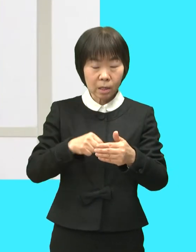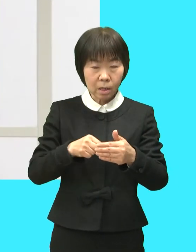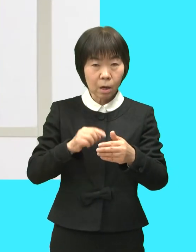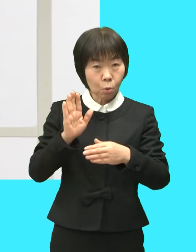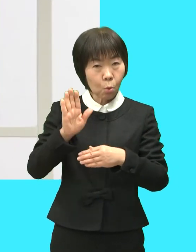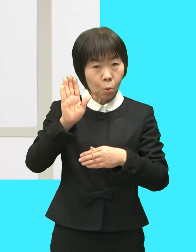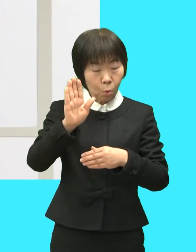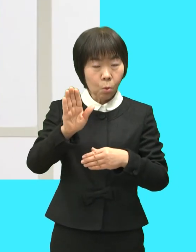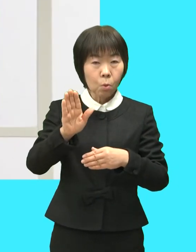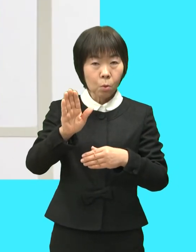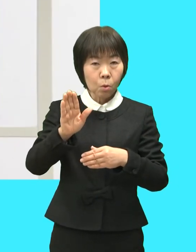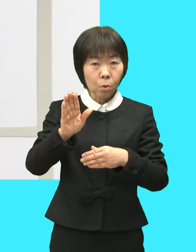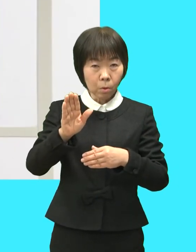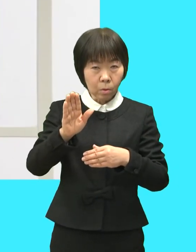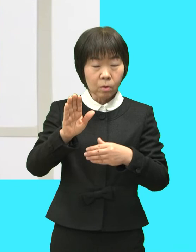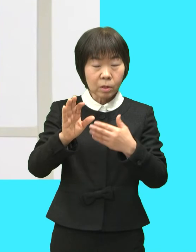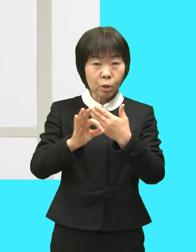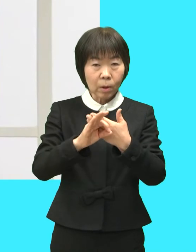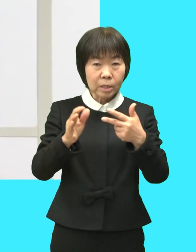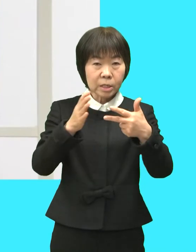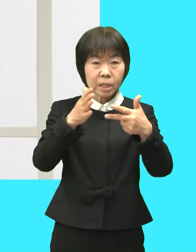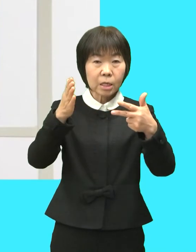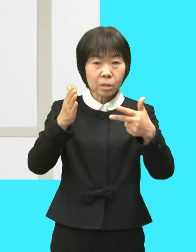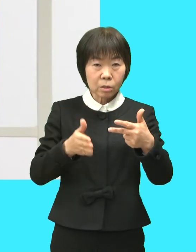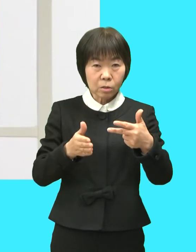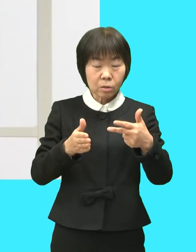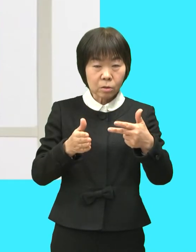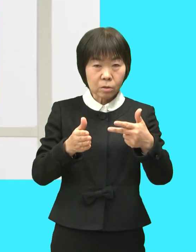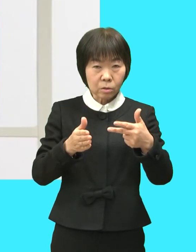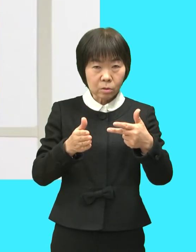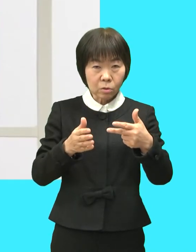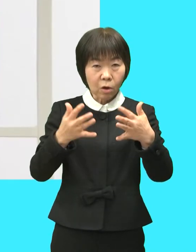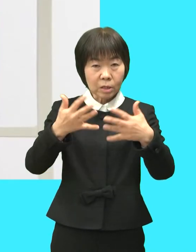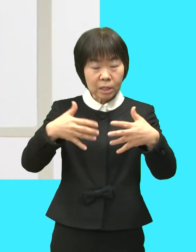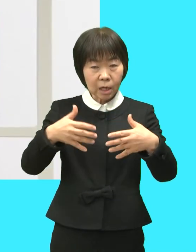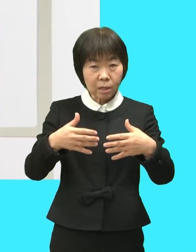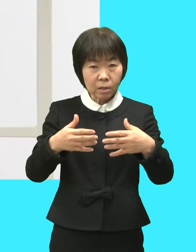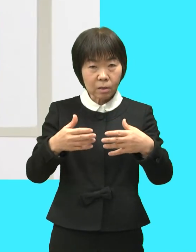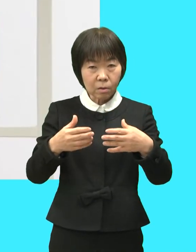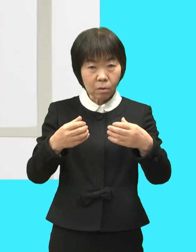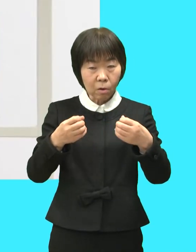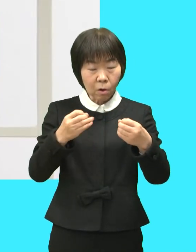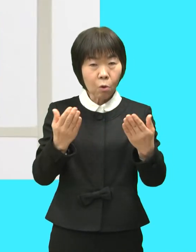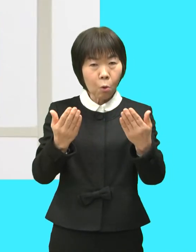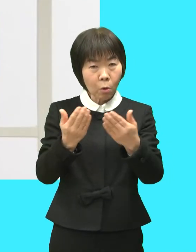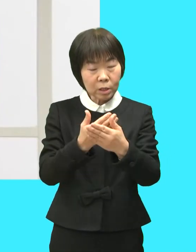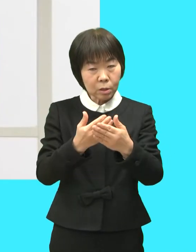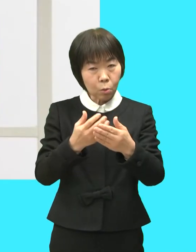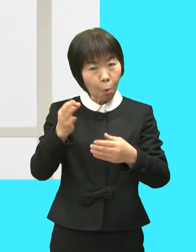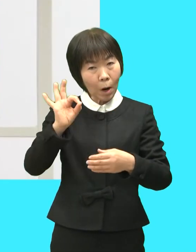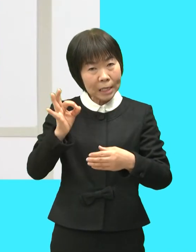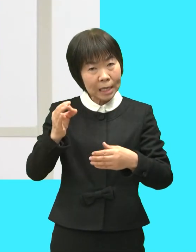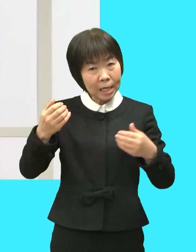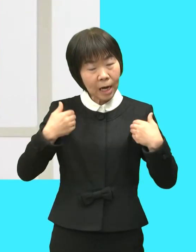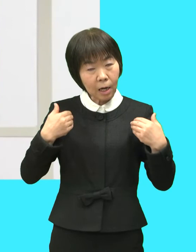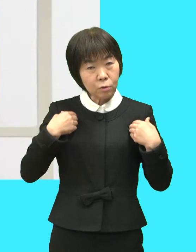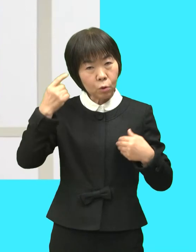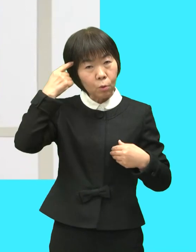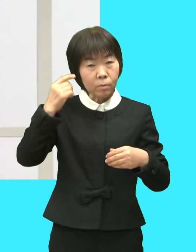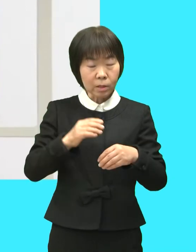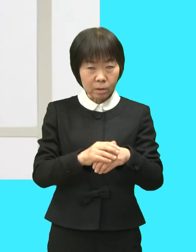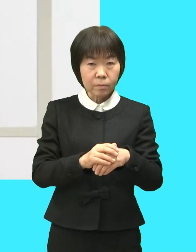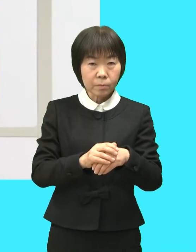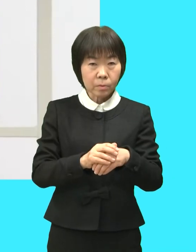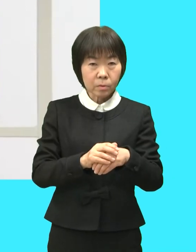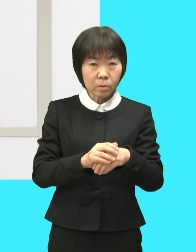後例えば施設の更新、機材の更新等にも費用がかかってくるような状況になってくるのかなと思います。で知事、この施